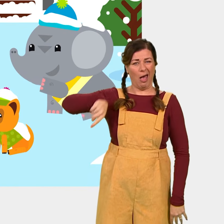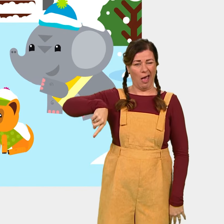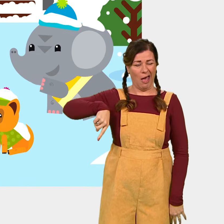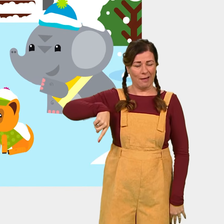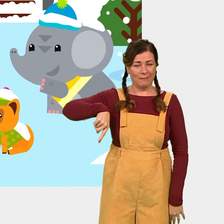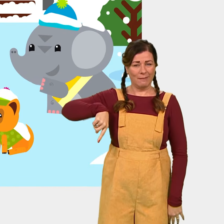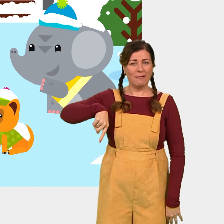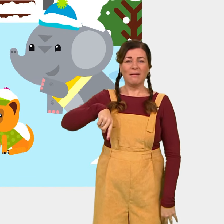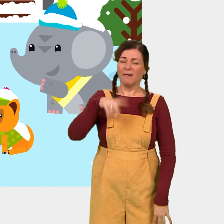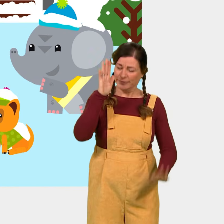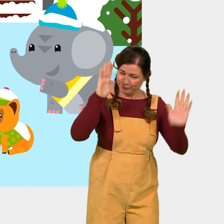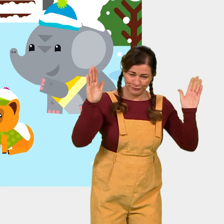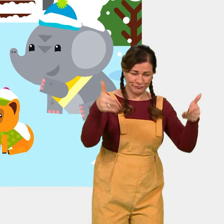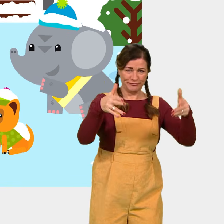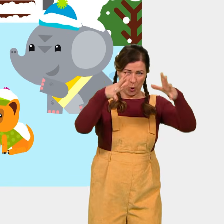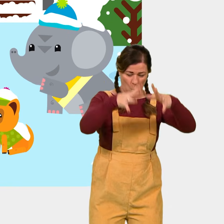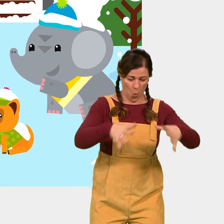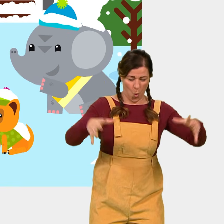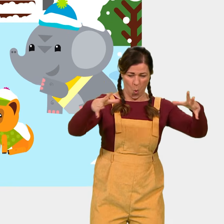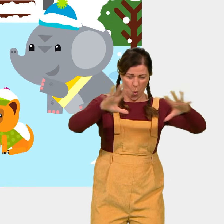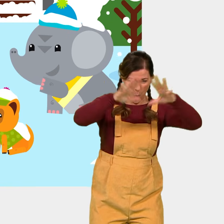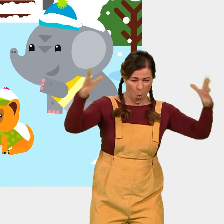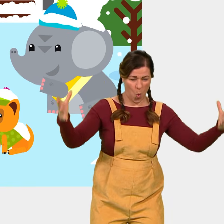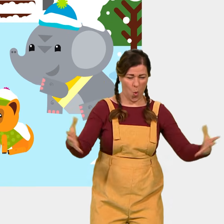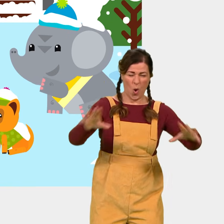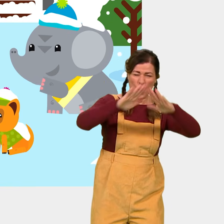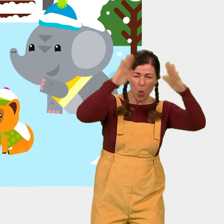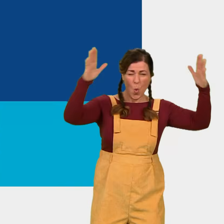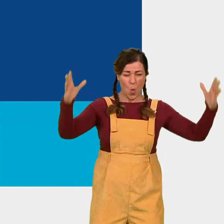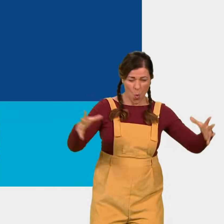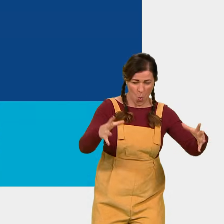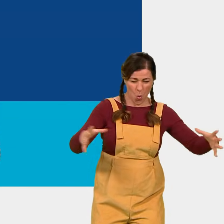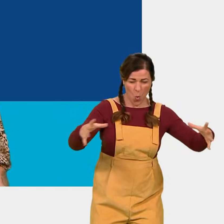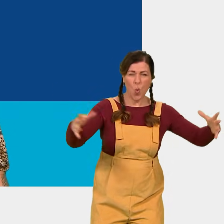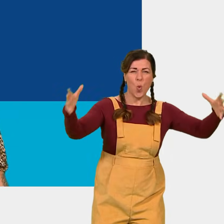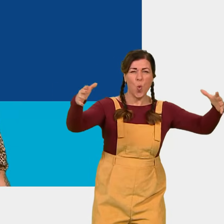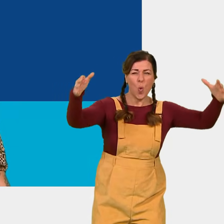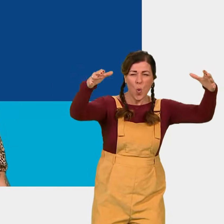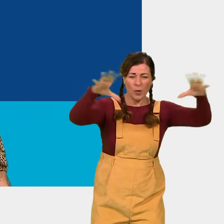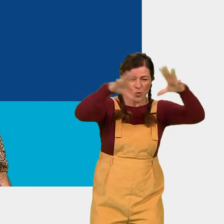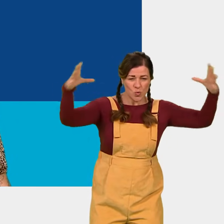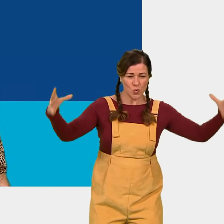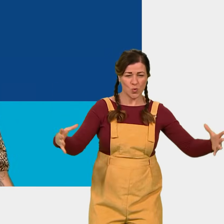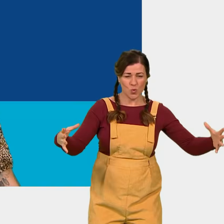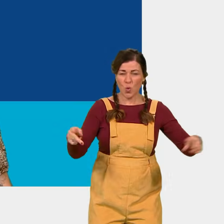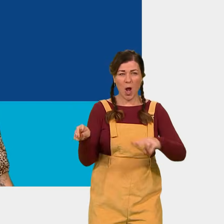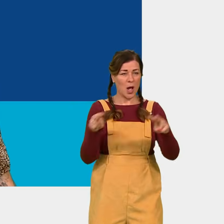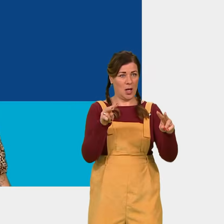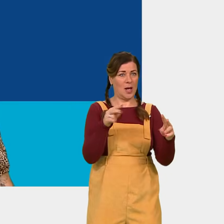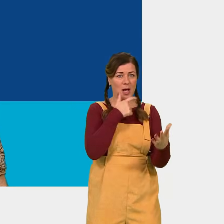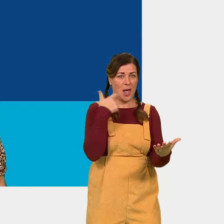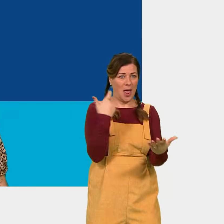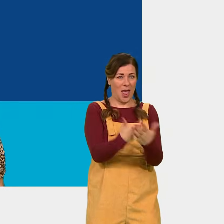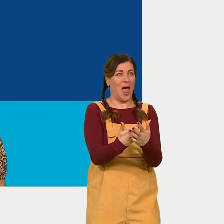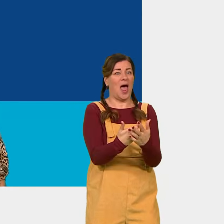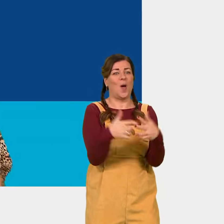yn hollol benderfynol o greu pelen eira fwya'r byd. Synodd pawb o weld fod y bêl